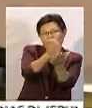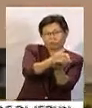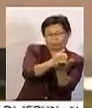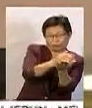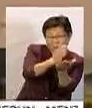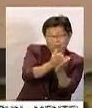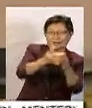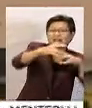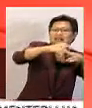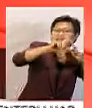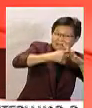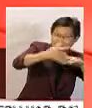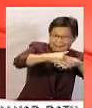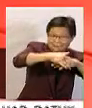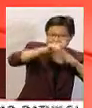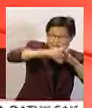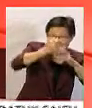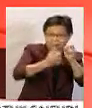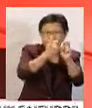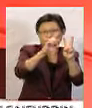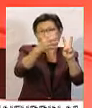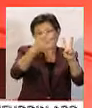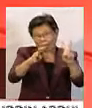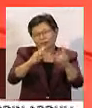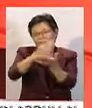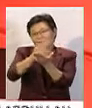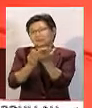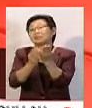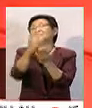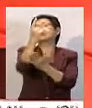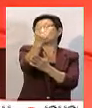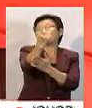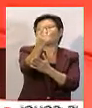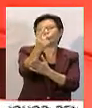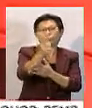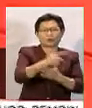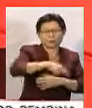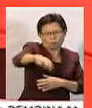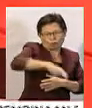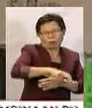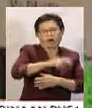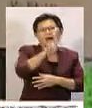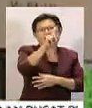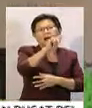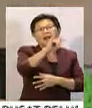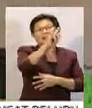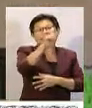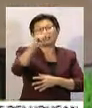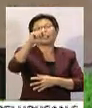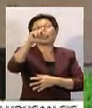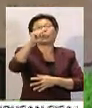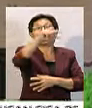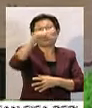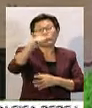asalnya dijangka mula beroperasi pada 2024. Fasa satu bermula dari Terminal Pengangkutan Bersepadu ITT Gombak Selangor